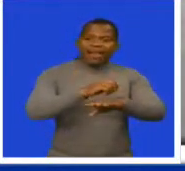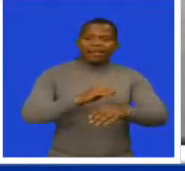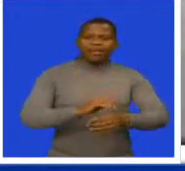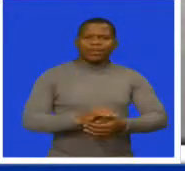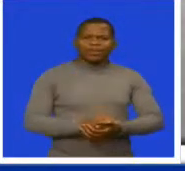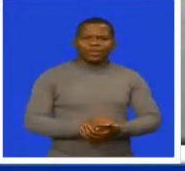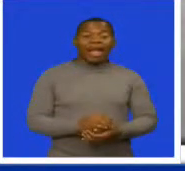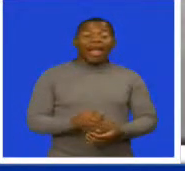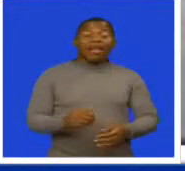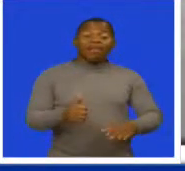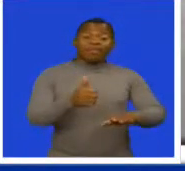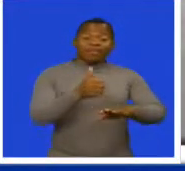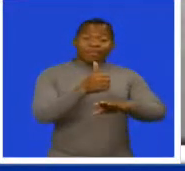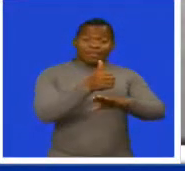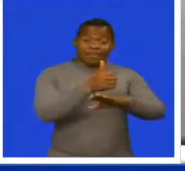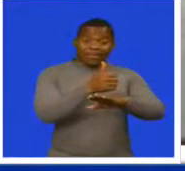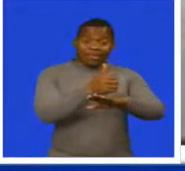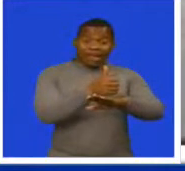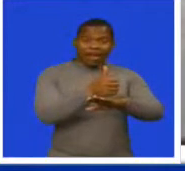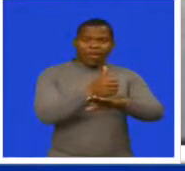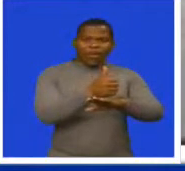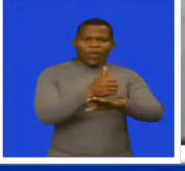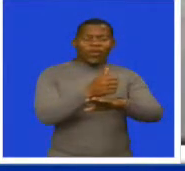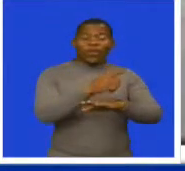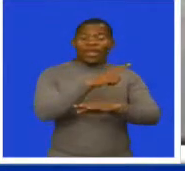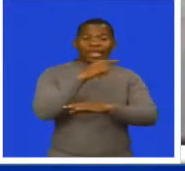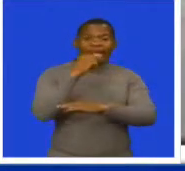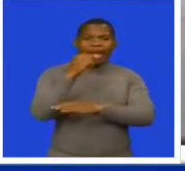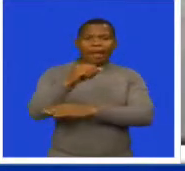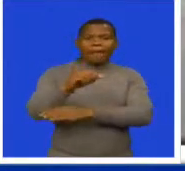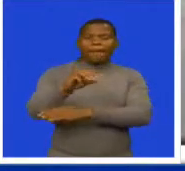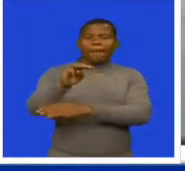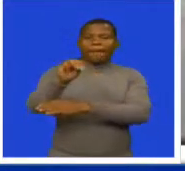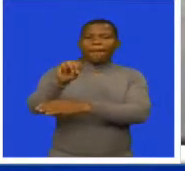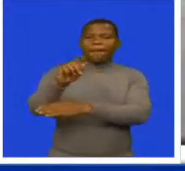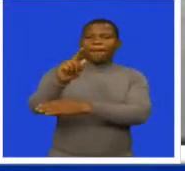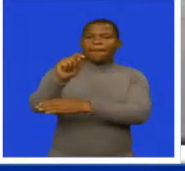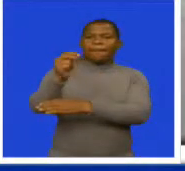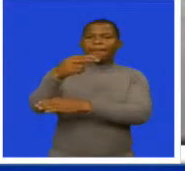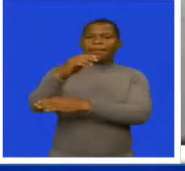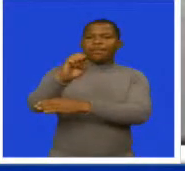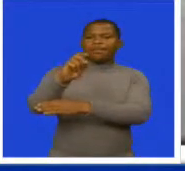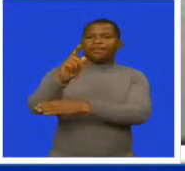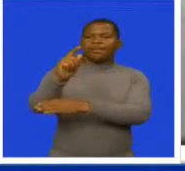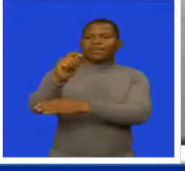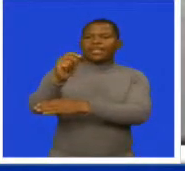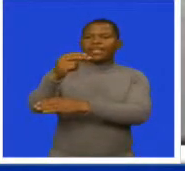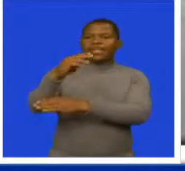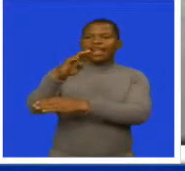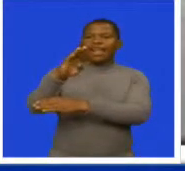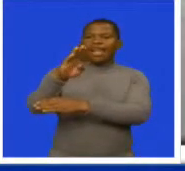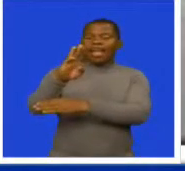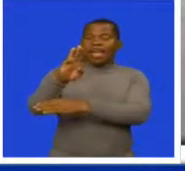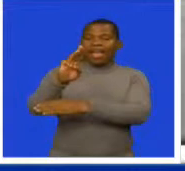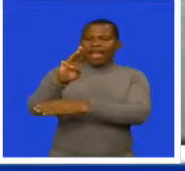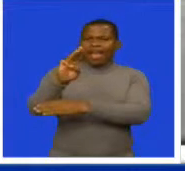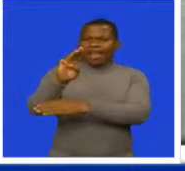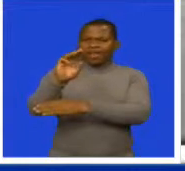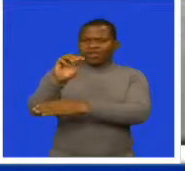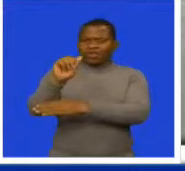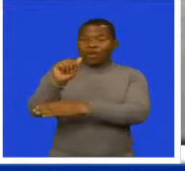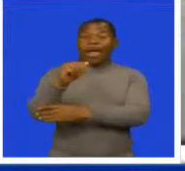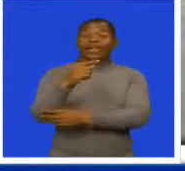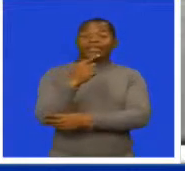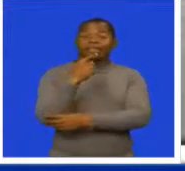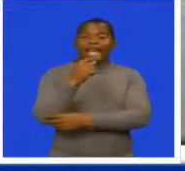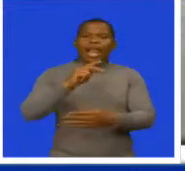iSouthern African Network umsebenzi lapho khona abatawethula tinhlelo tekuthuthukisa labo labagcinwe ehlangothini lokucondzisa timilo utawusita